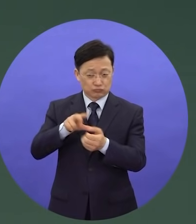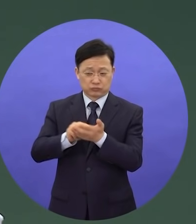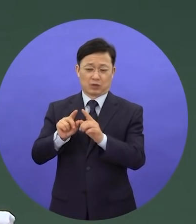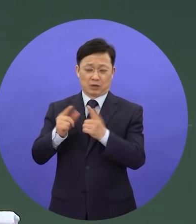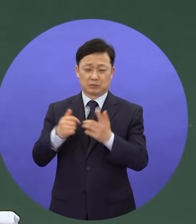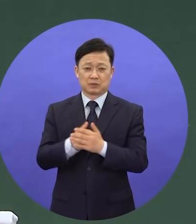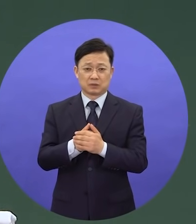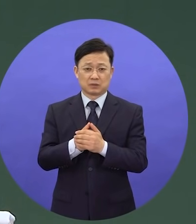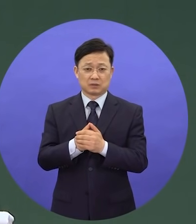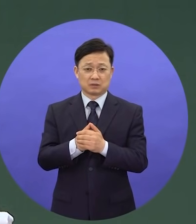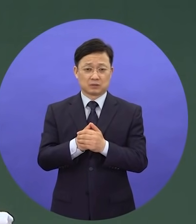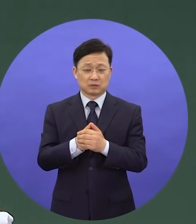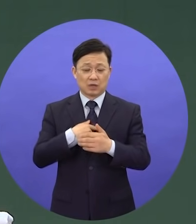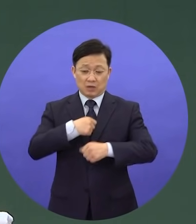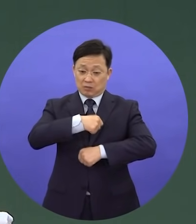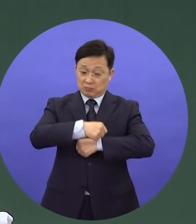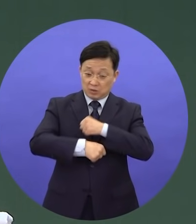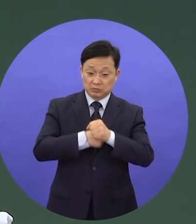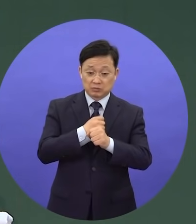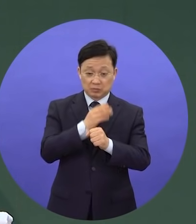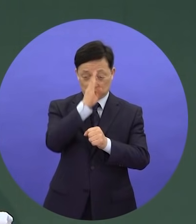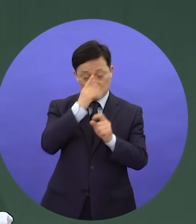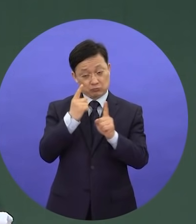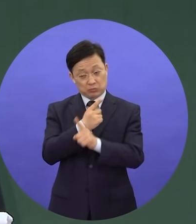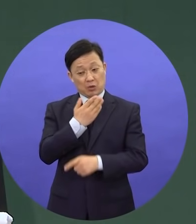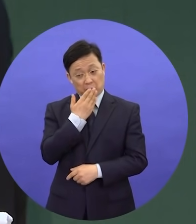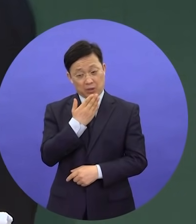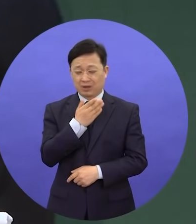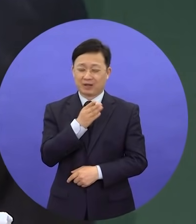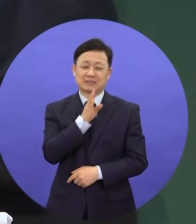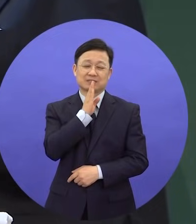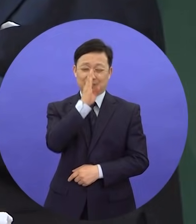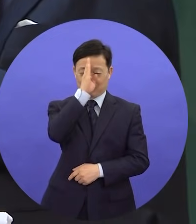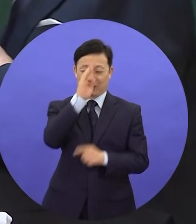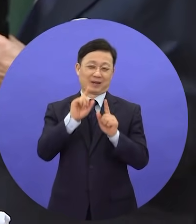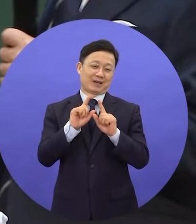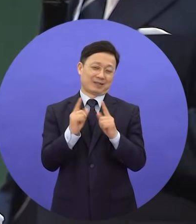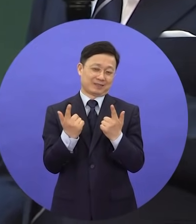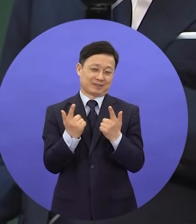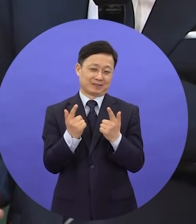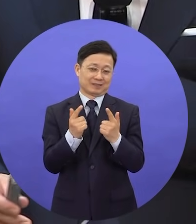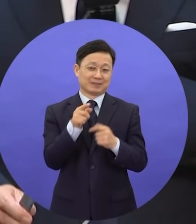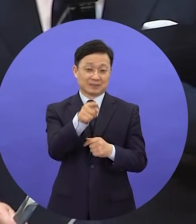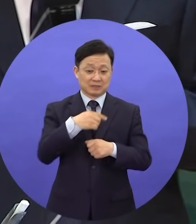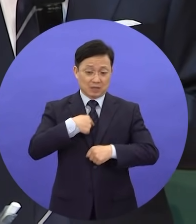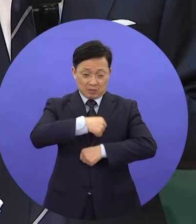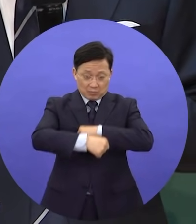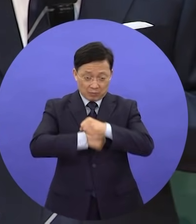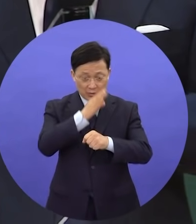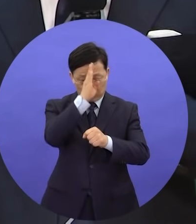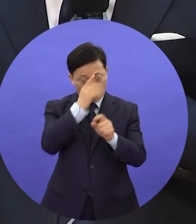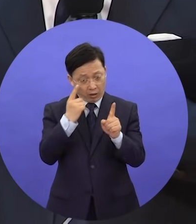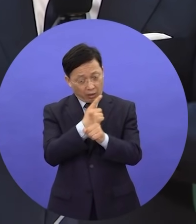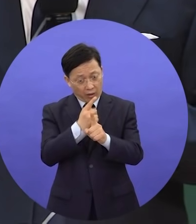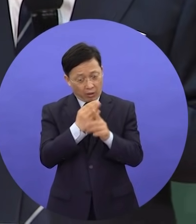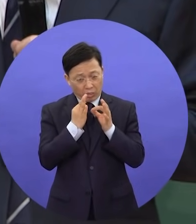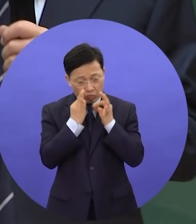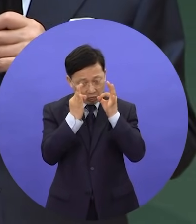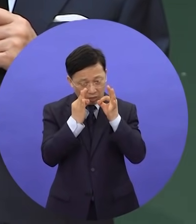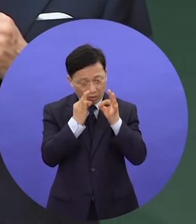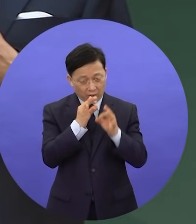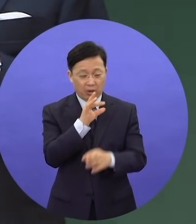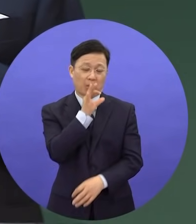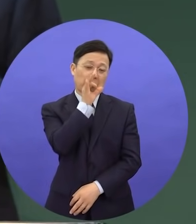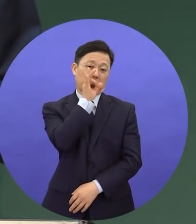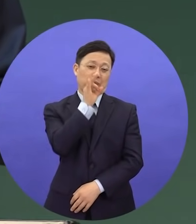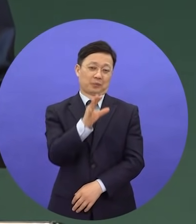될 것처럼 보이는 질병이 이거는 자기 느낀 게 이제 고통이죠. That if they could control it, it wouldn't be a spiritual sickness. But the physical diseases, they can't do anything about